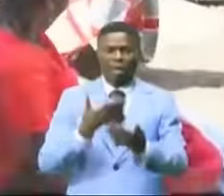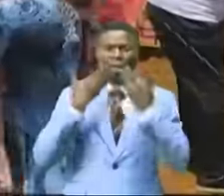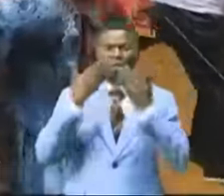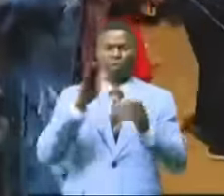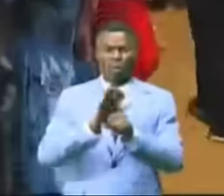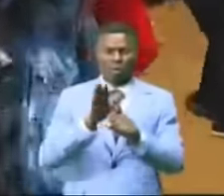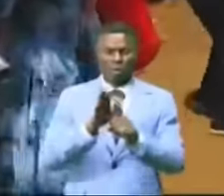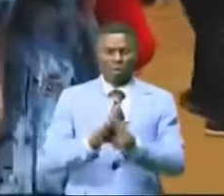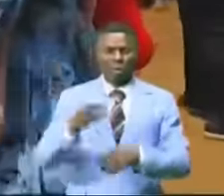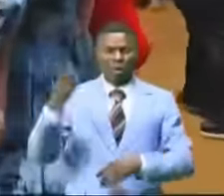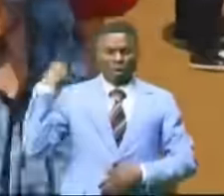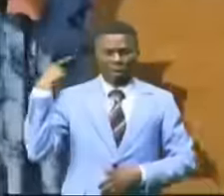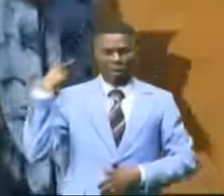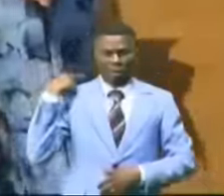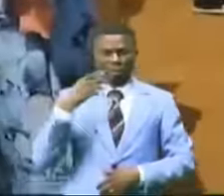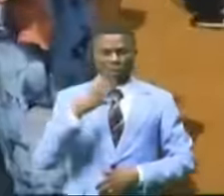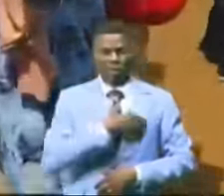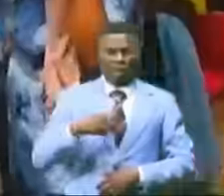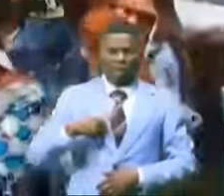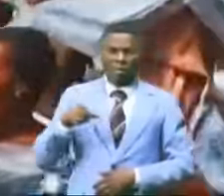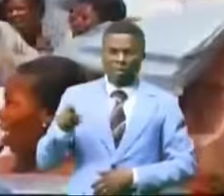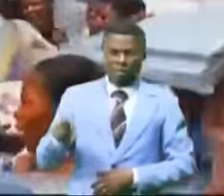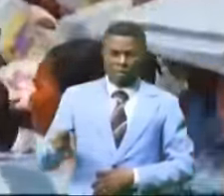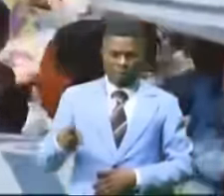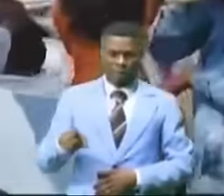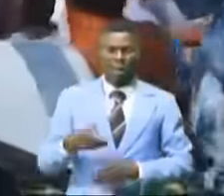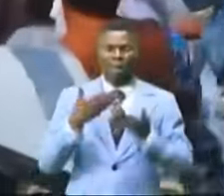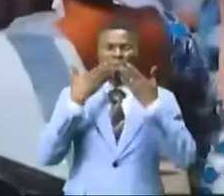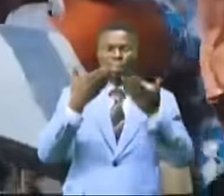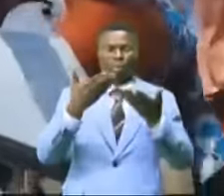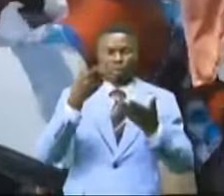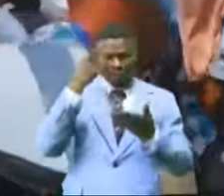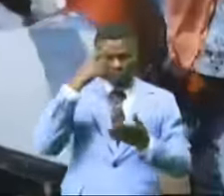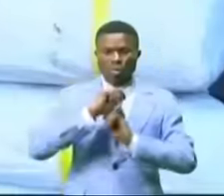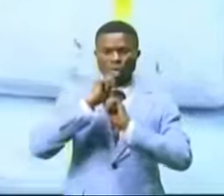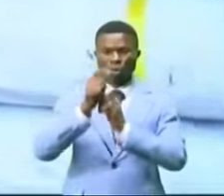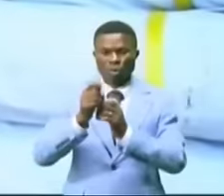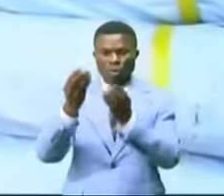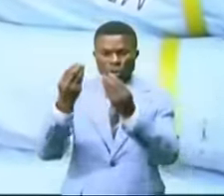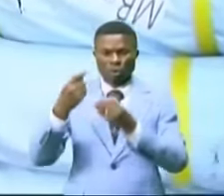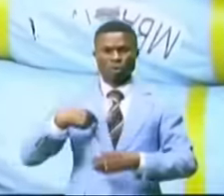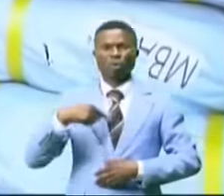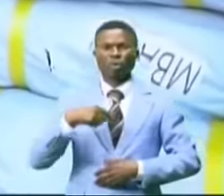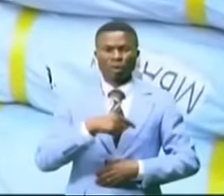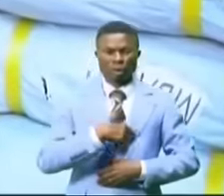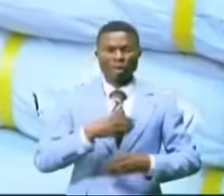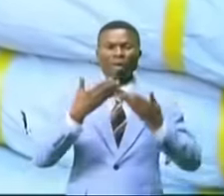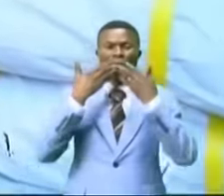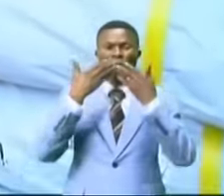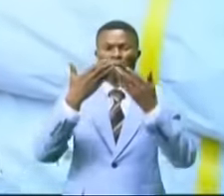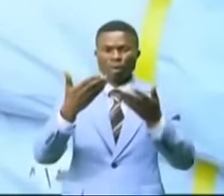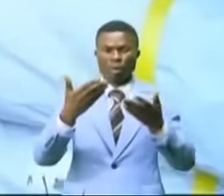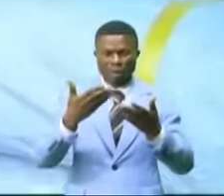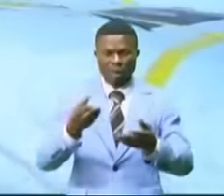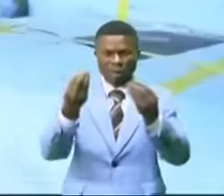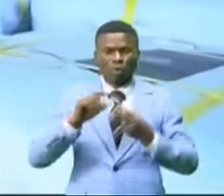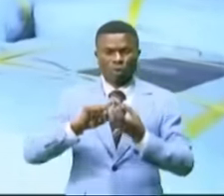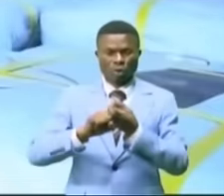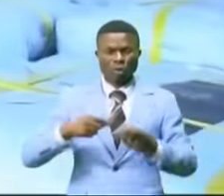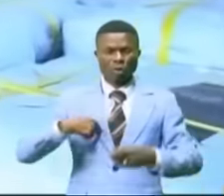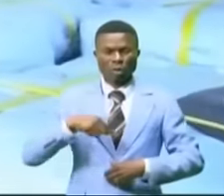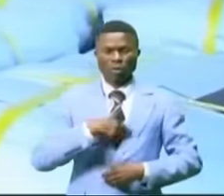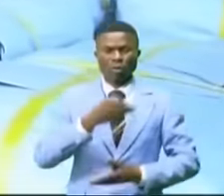beaucoup à l'honorable Clotilde Kapinga. Merci pour cette action que vous avez faite. Merci de nous avoir fait confiance pour